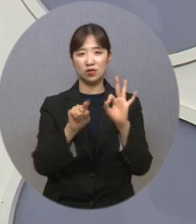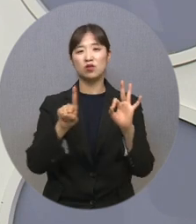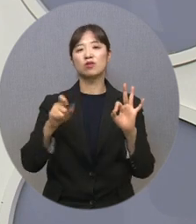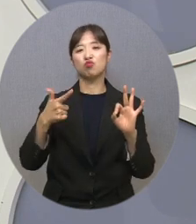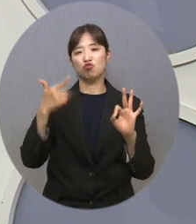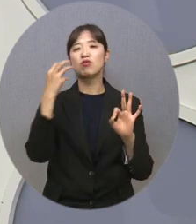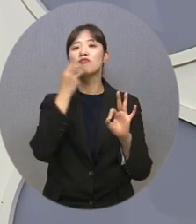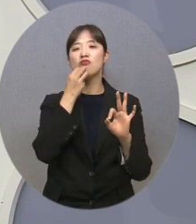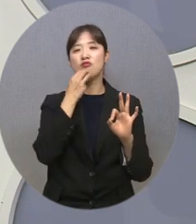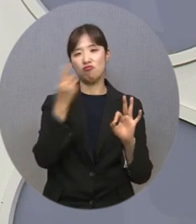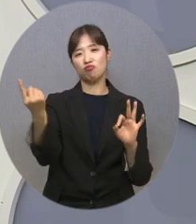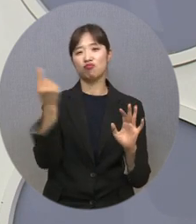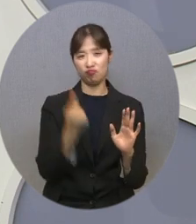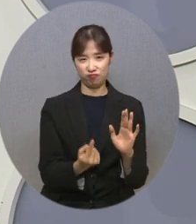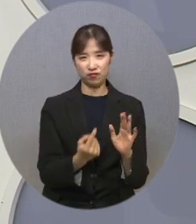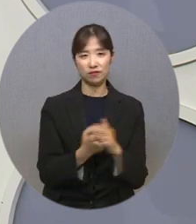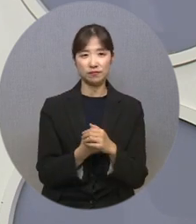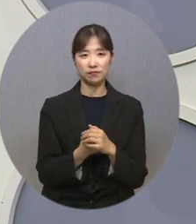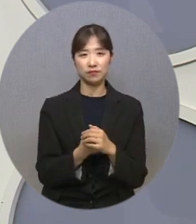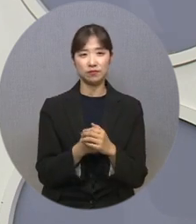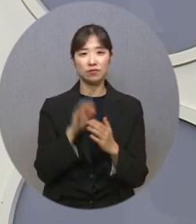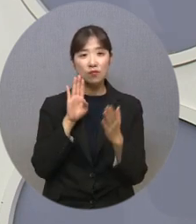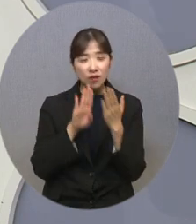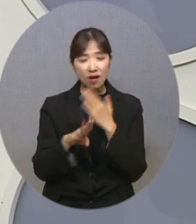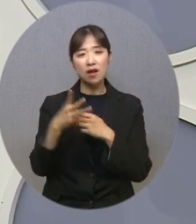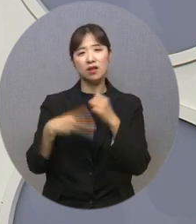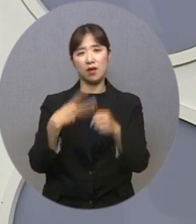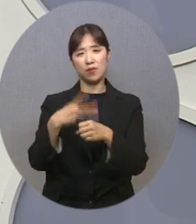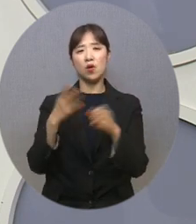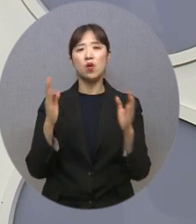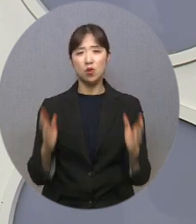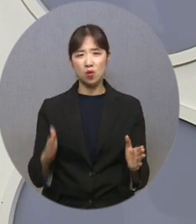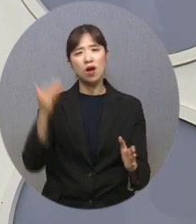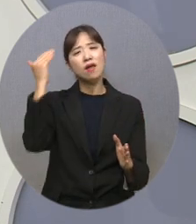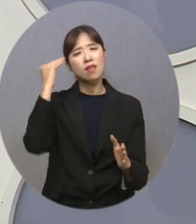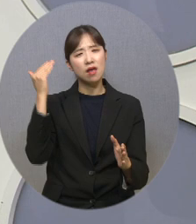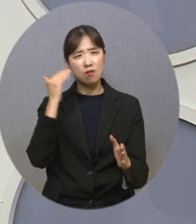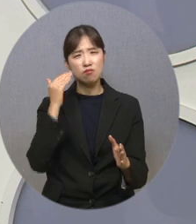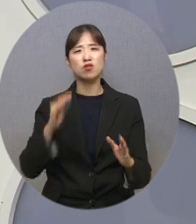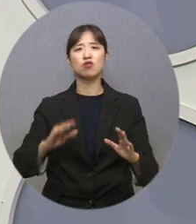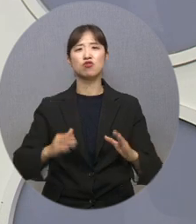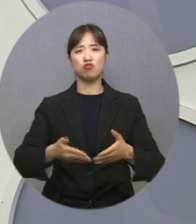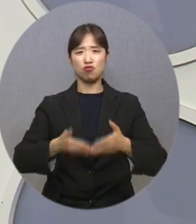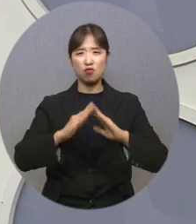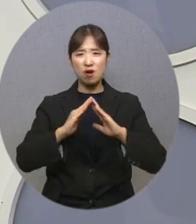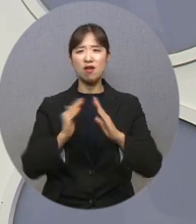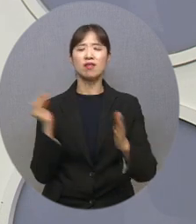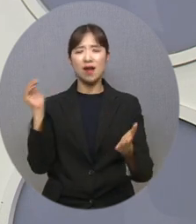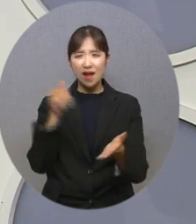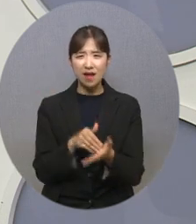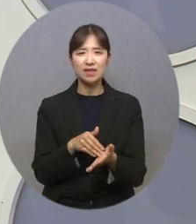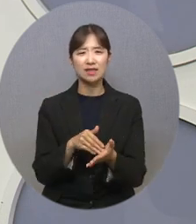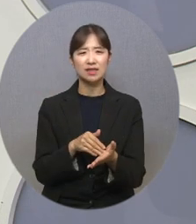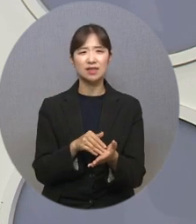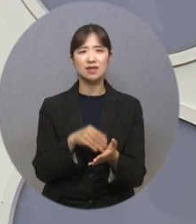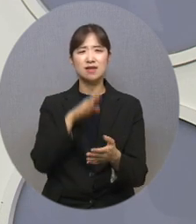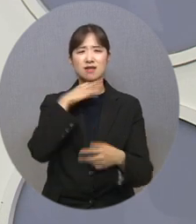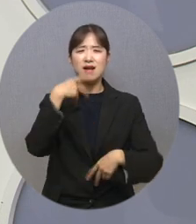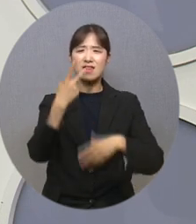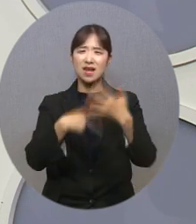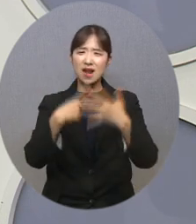16일에 서울에 들어오셨거든요. 그렇지. 그로부터 3년 동안에 대한민국이 건국될 때까지 그